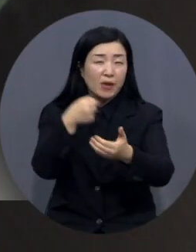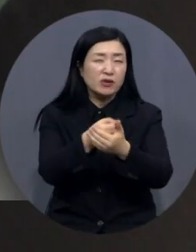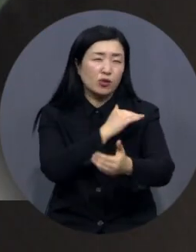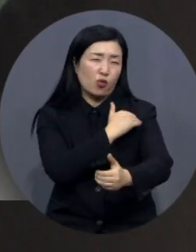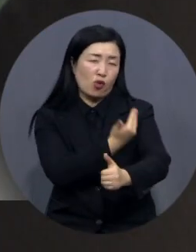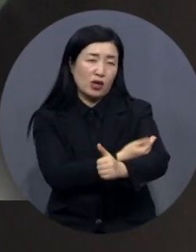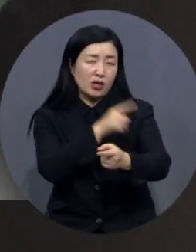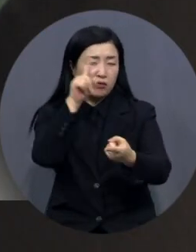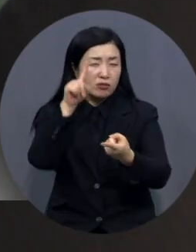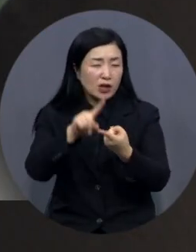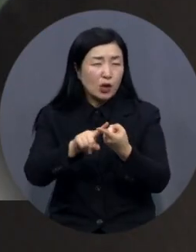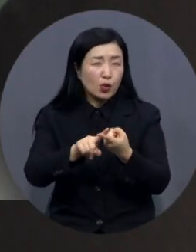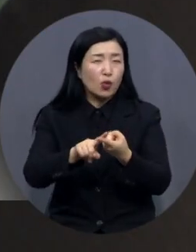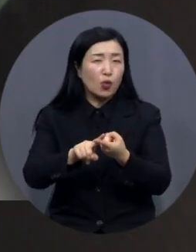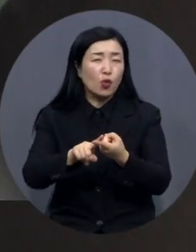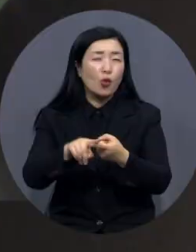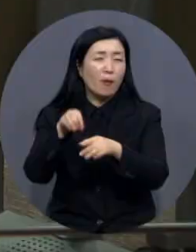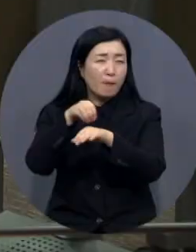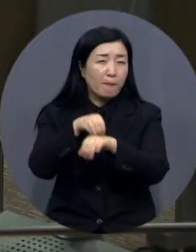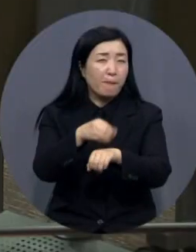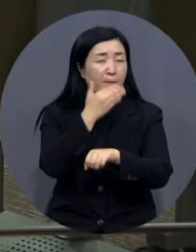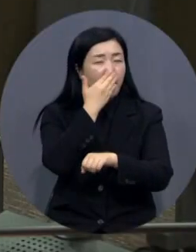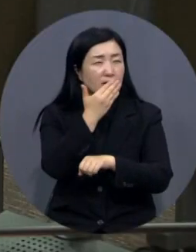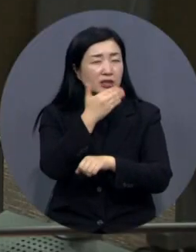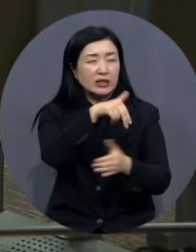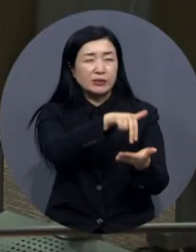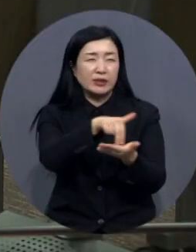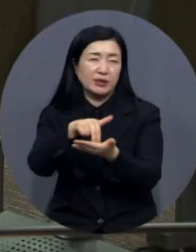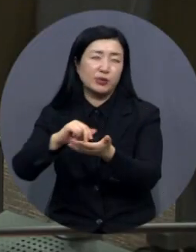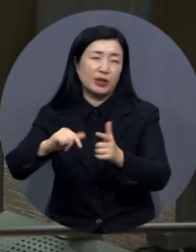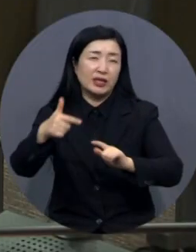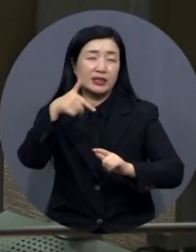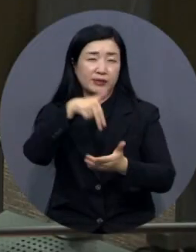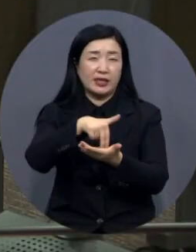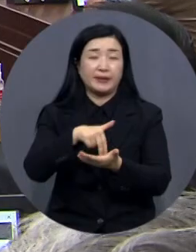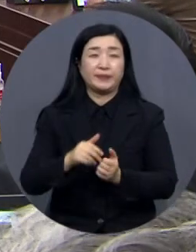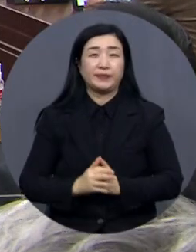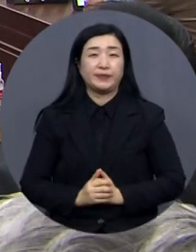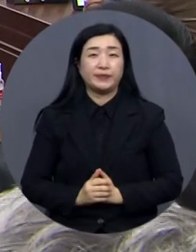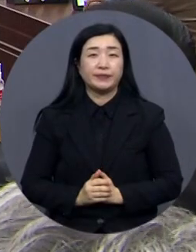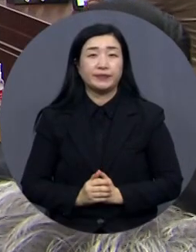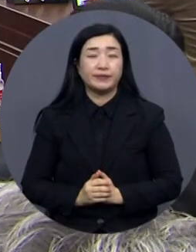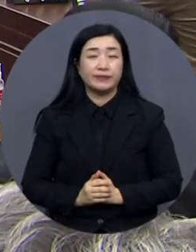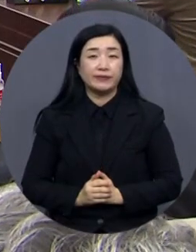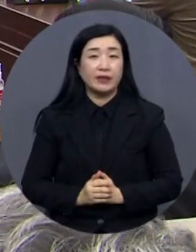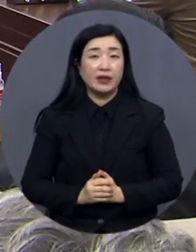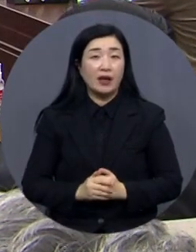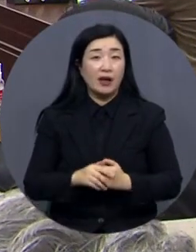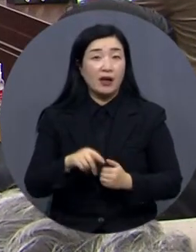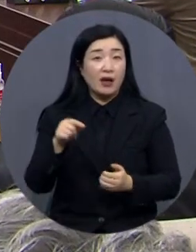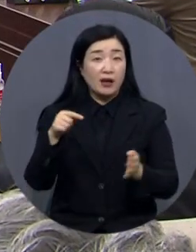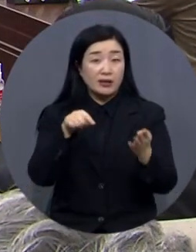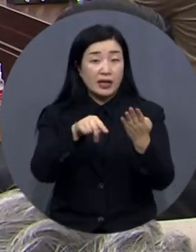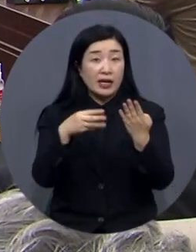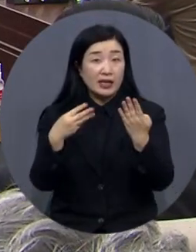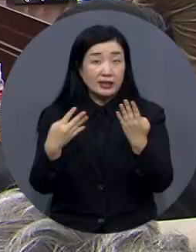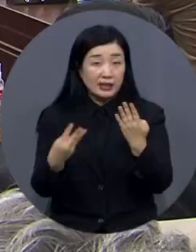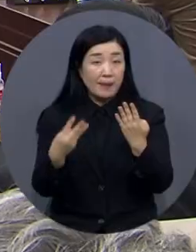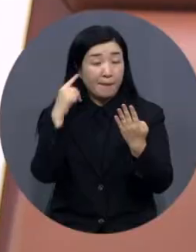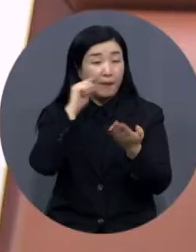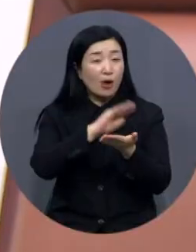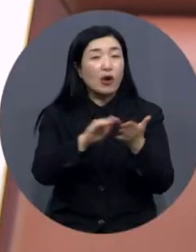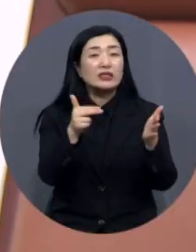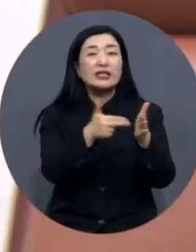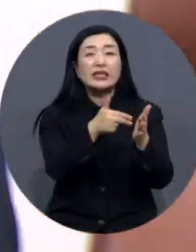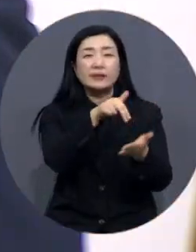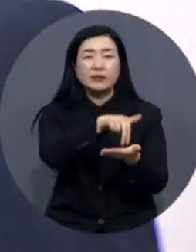계속 유지할지를 놓고는 의견이 엇갈리고 있는 것으로 알려졌습니다. 4.3 평화재단 조례 개정안이